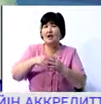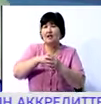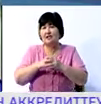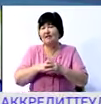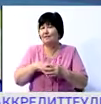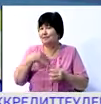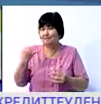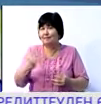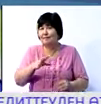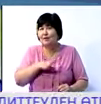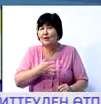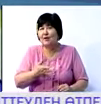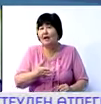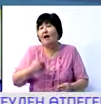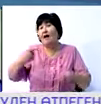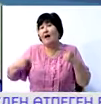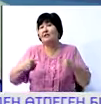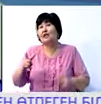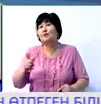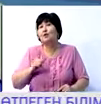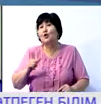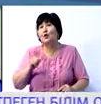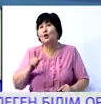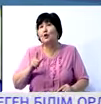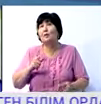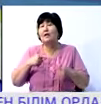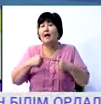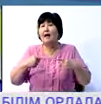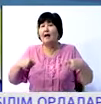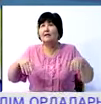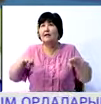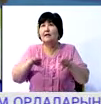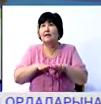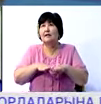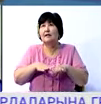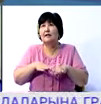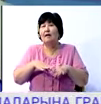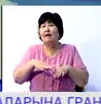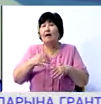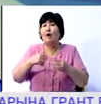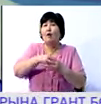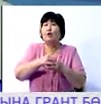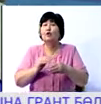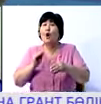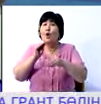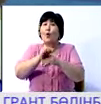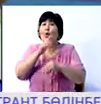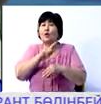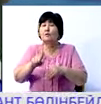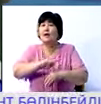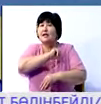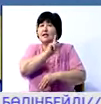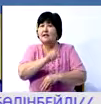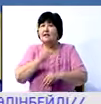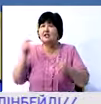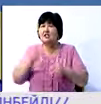болды. Қарсыласым екеуміздің әдістерін сенім болғансын. Қосымша уақыт күресіп. Қосымша уақытта шын мықты